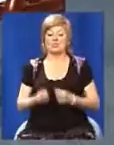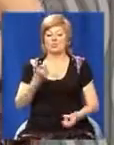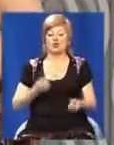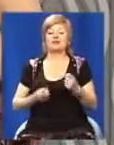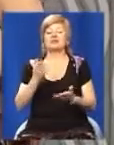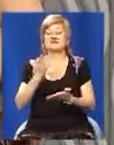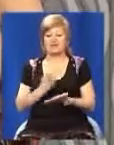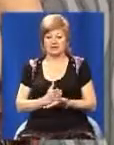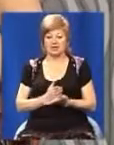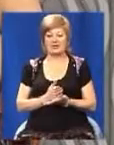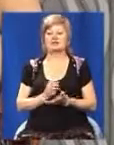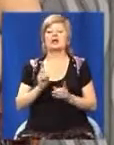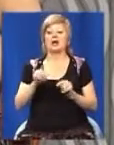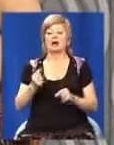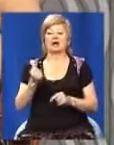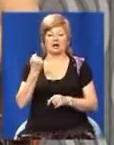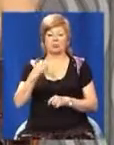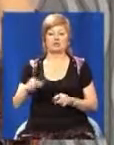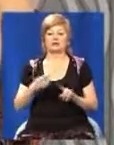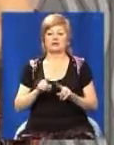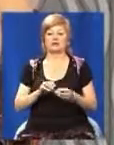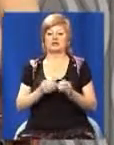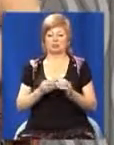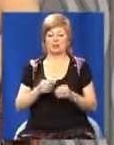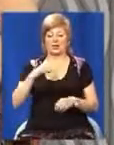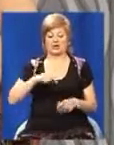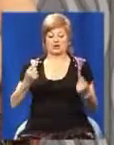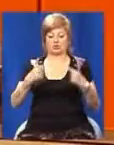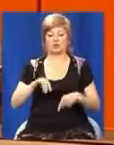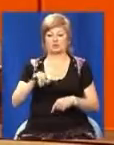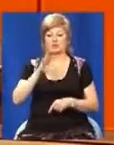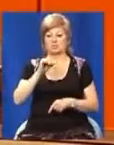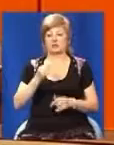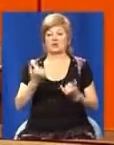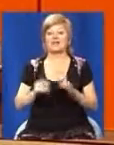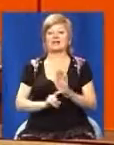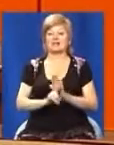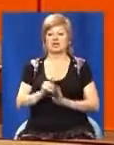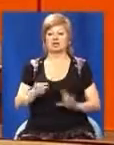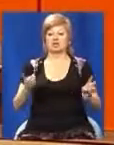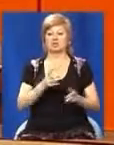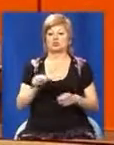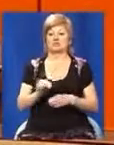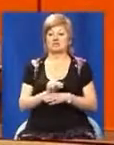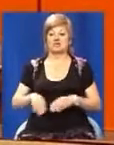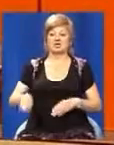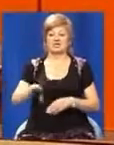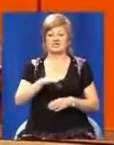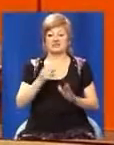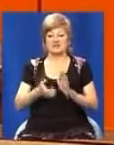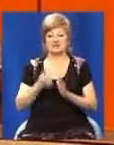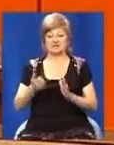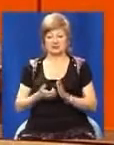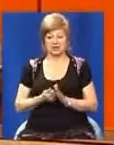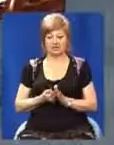є? Як з ними боротись? Як боротись з депресією у собак? Ну, для початку потрібно ісправити всі свої